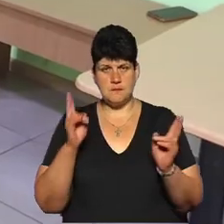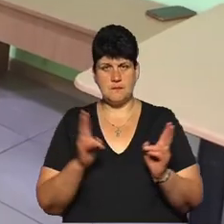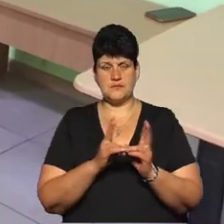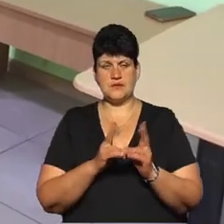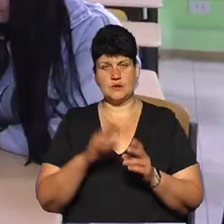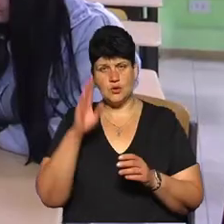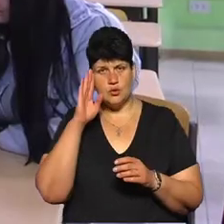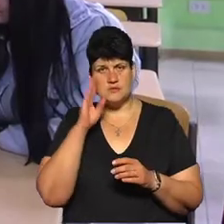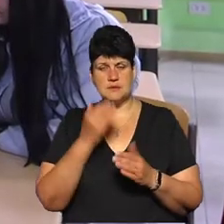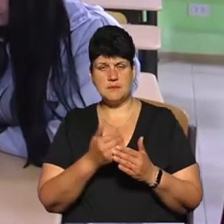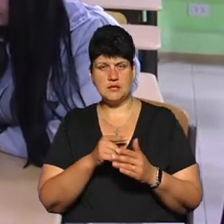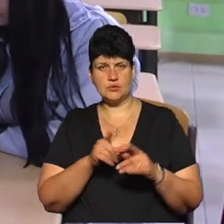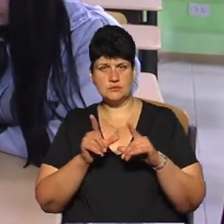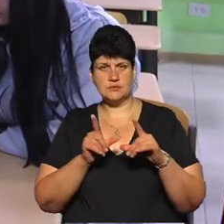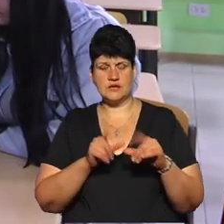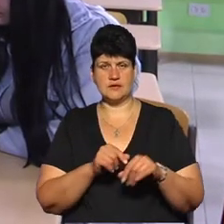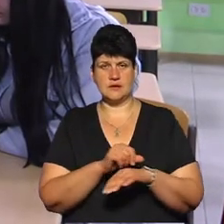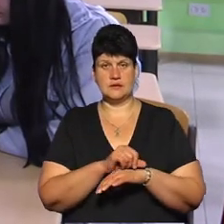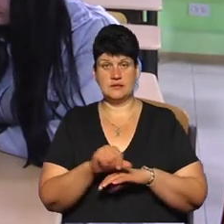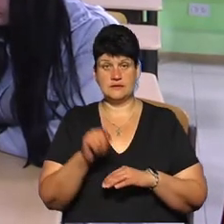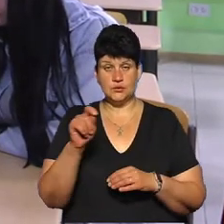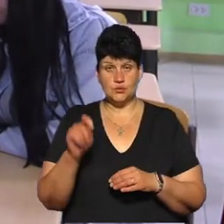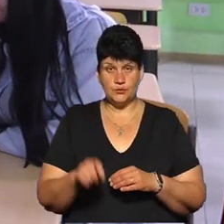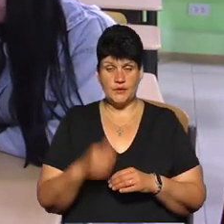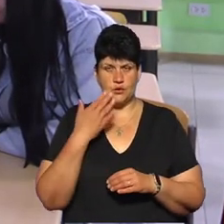на передову. Коли він останній раз приїхав,